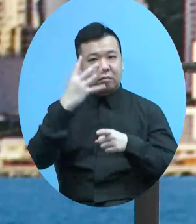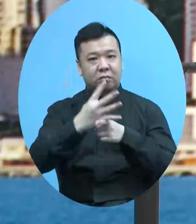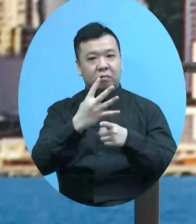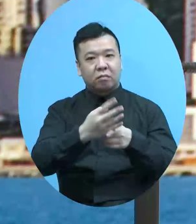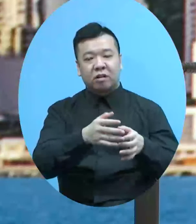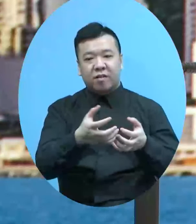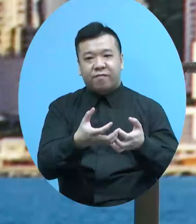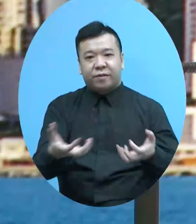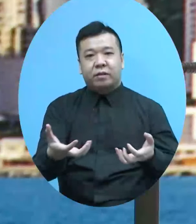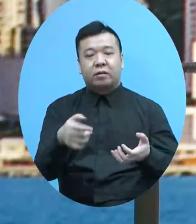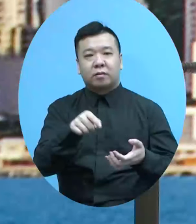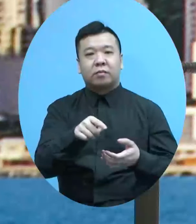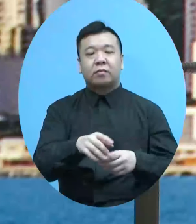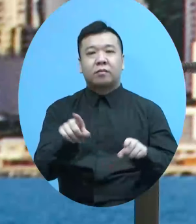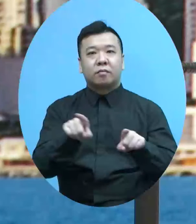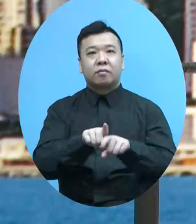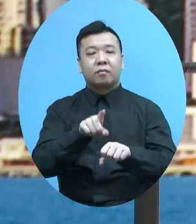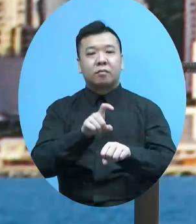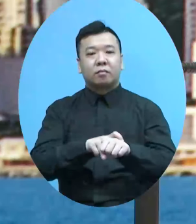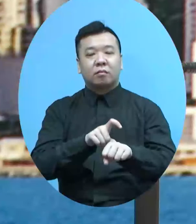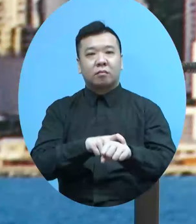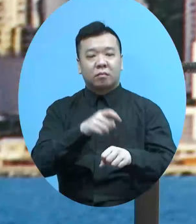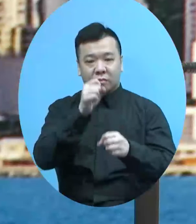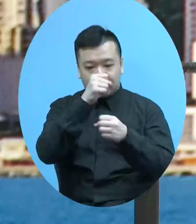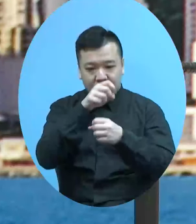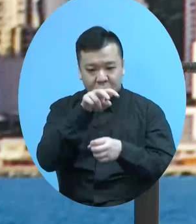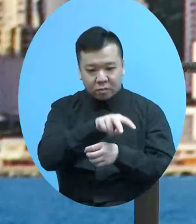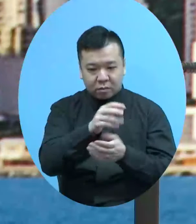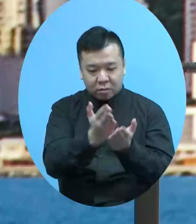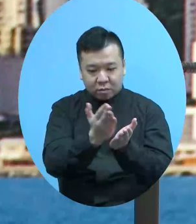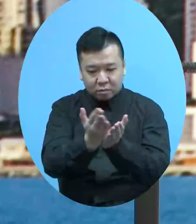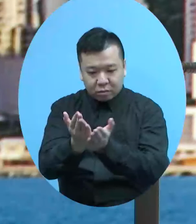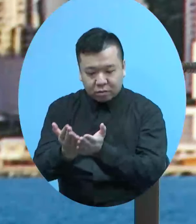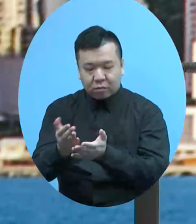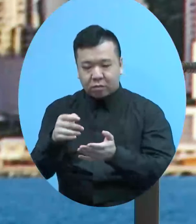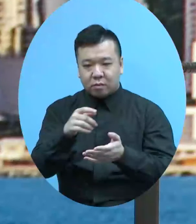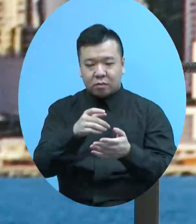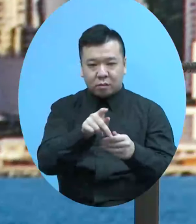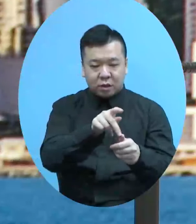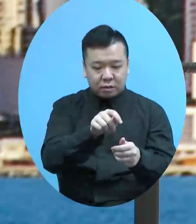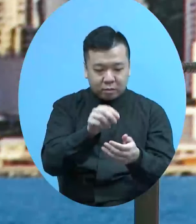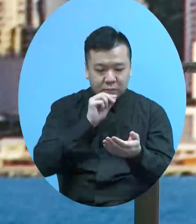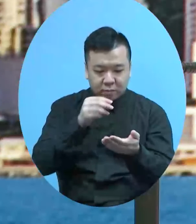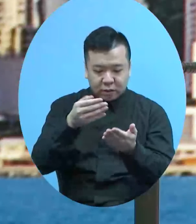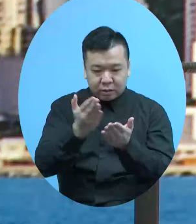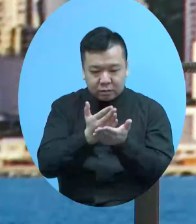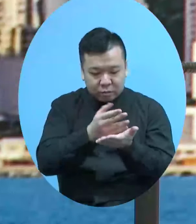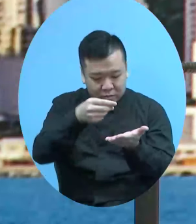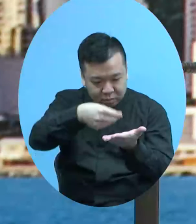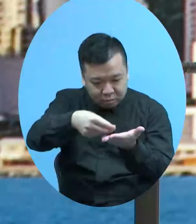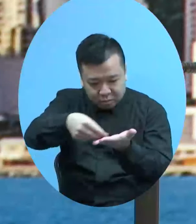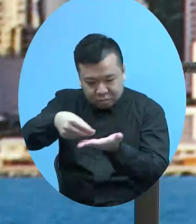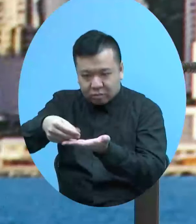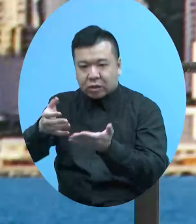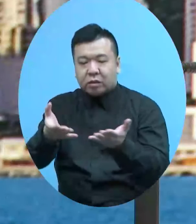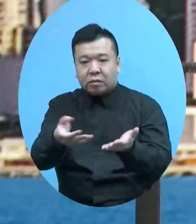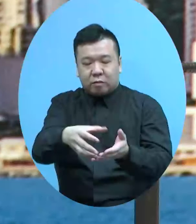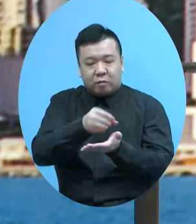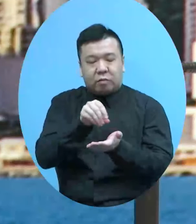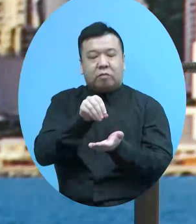同時都在那裏拿了一些環境的樣本那就請到食環的同事做一個清洗